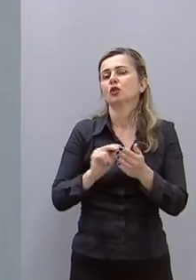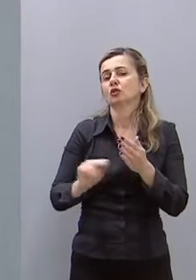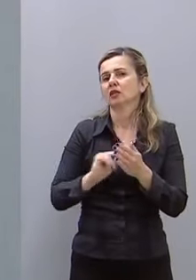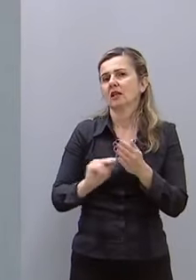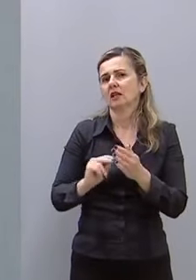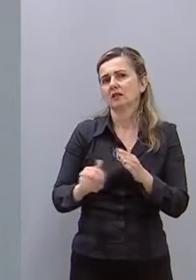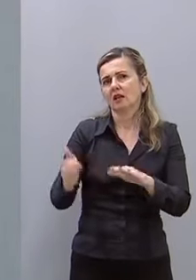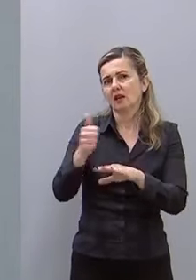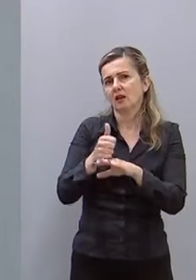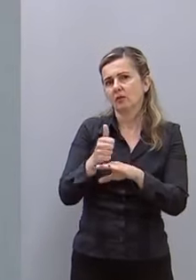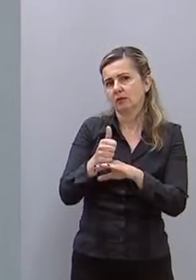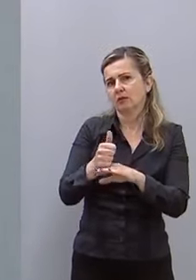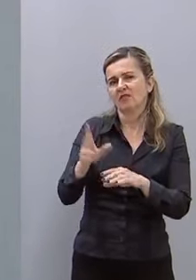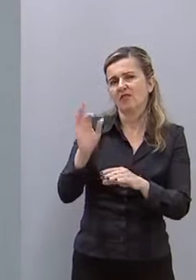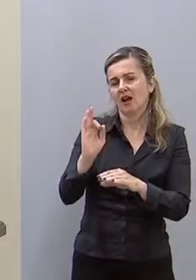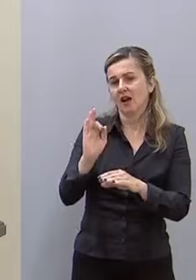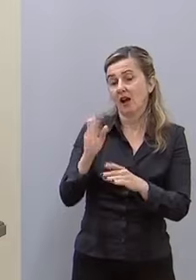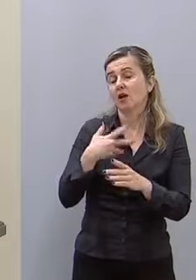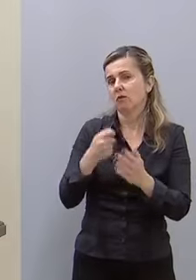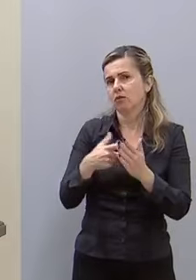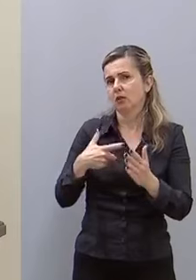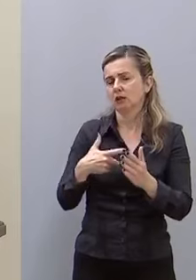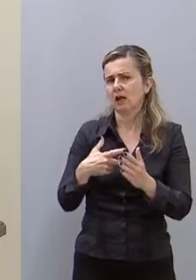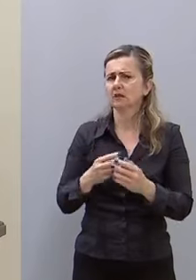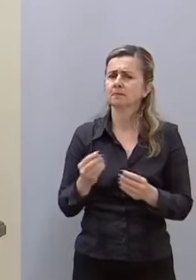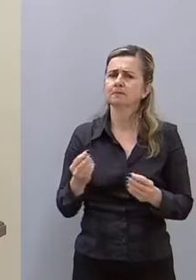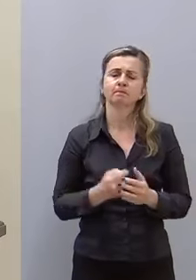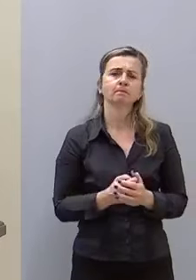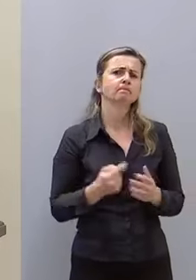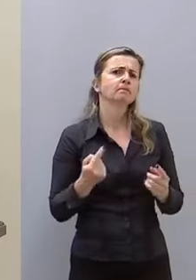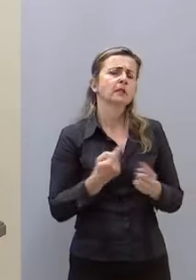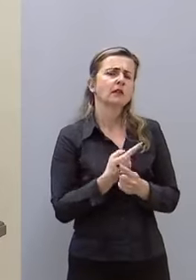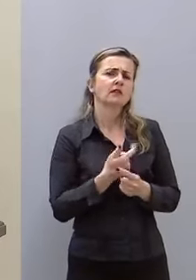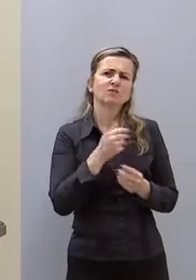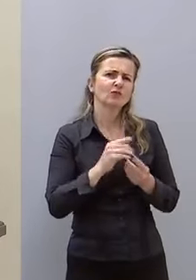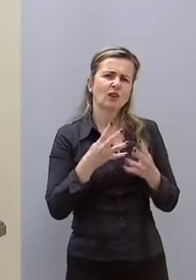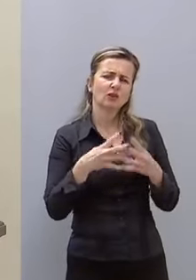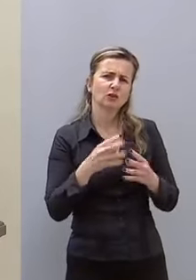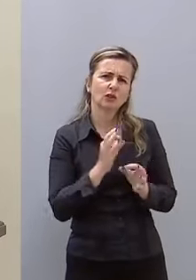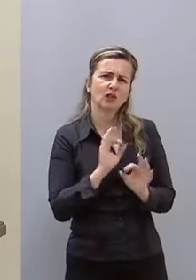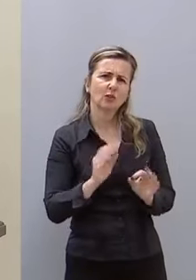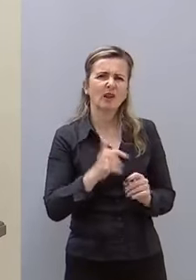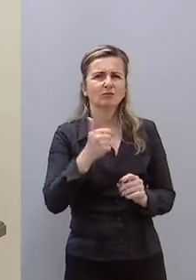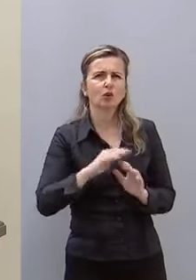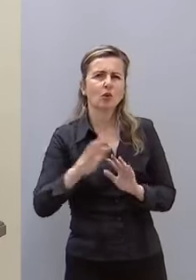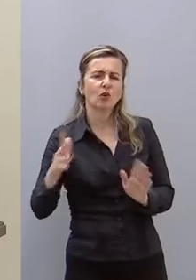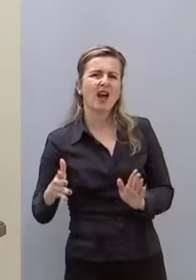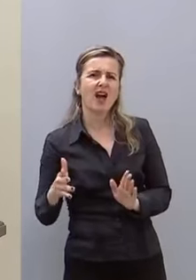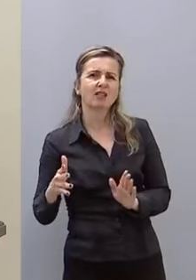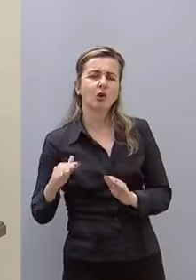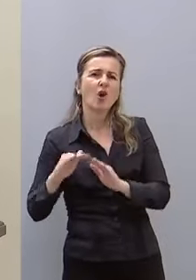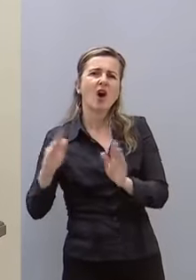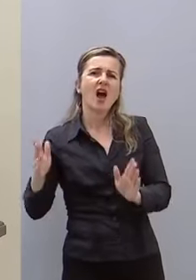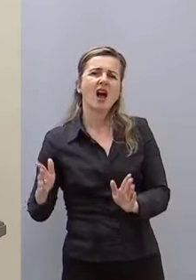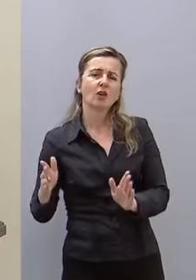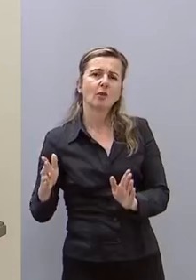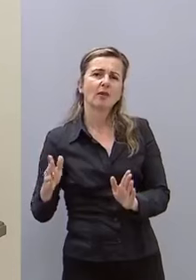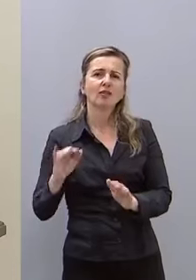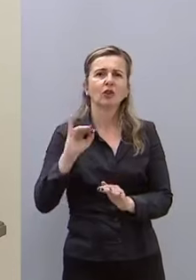claudio falcaro quello che non è andato bene invece è un altro tavolo e un collega ci fa notare che inail e in